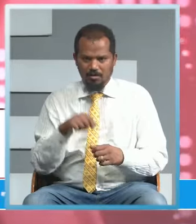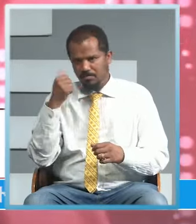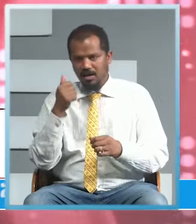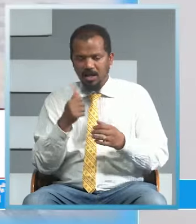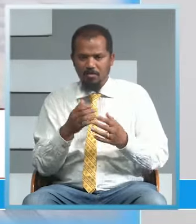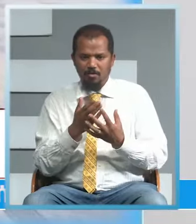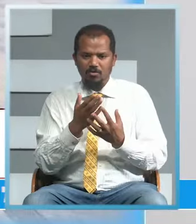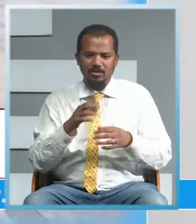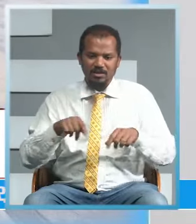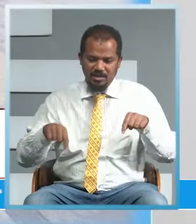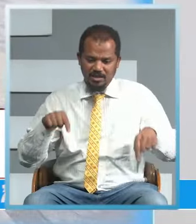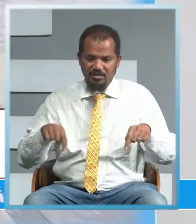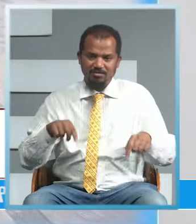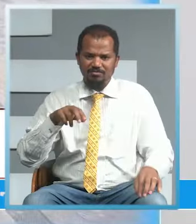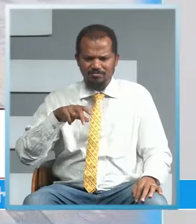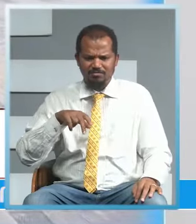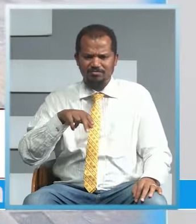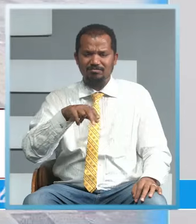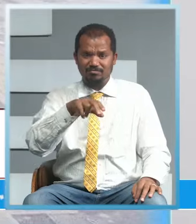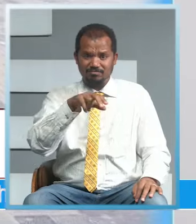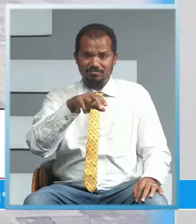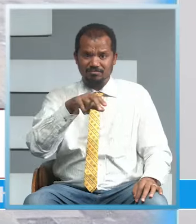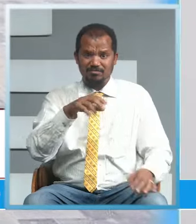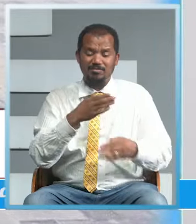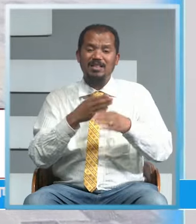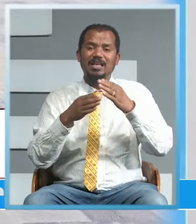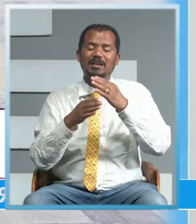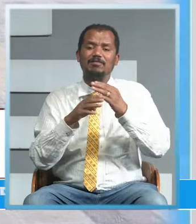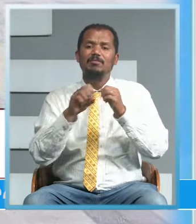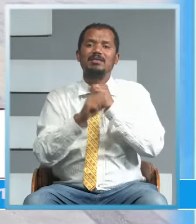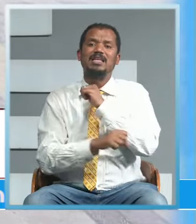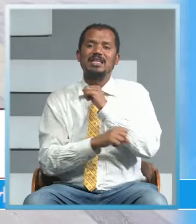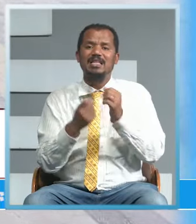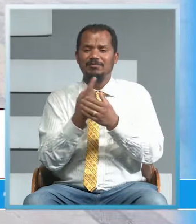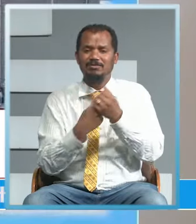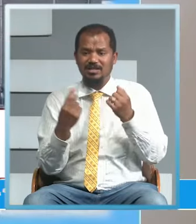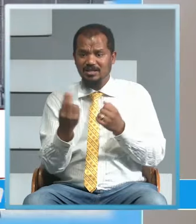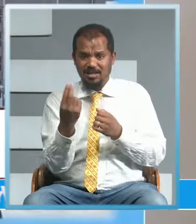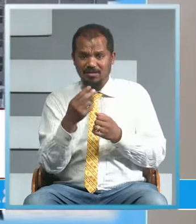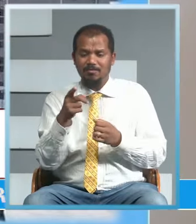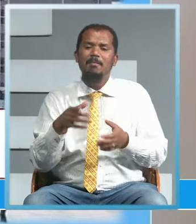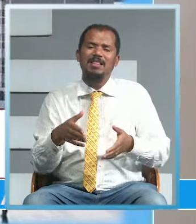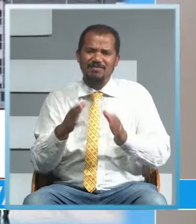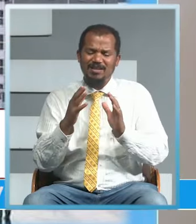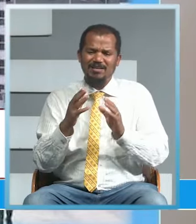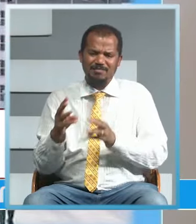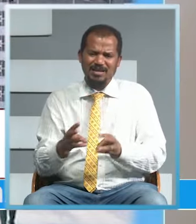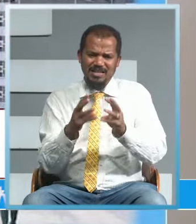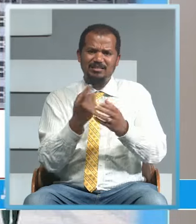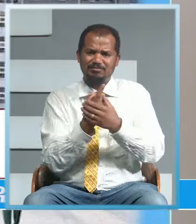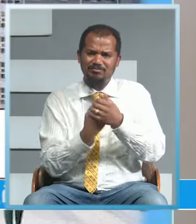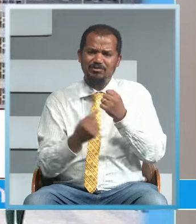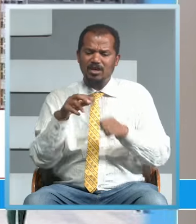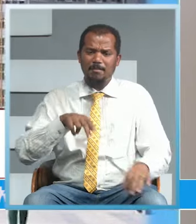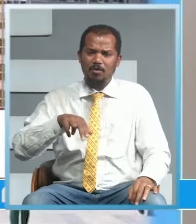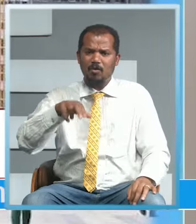ዘግበዋል። በሌላ በኩል እግረኞች በኮሊደሩ ልማት በተገነቡ መሰረተ ልማቶች ላይ ሲገለገሉ በተፈቀደላቸው